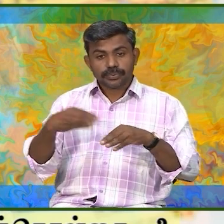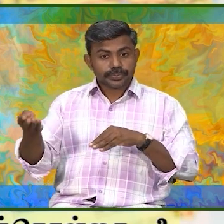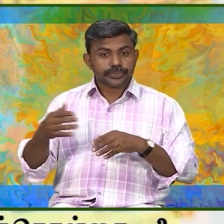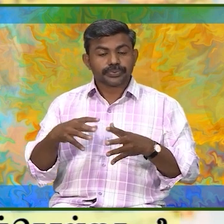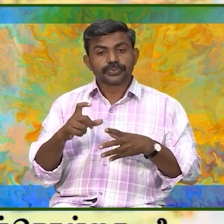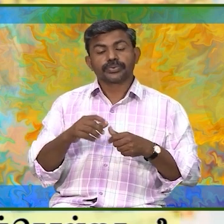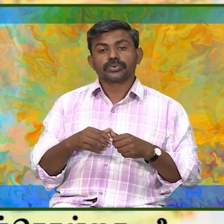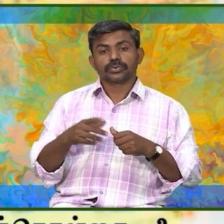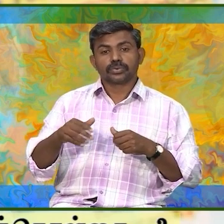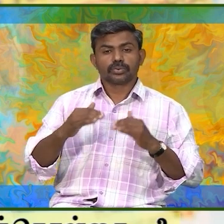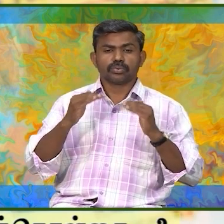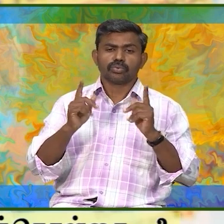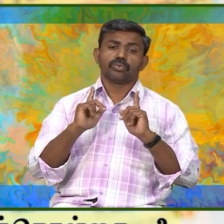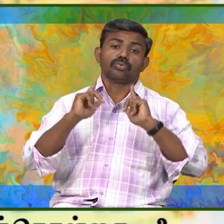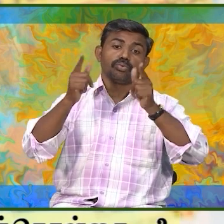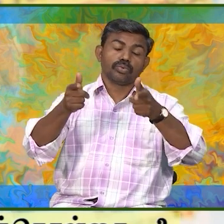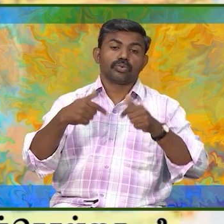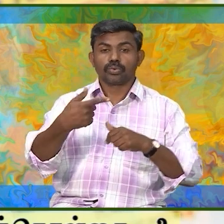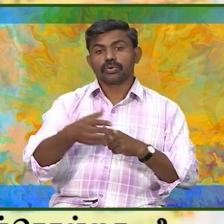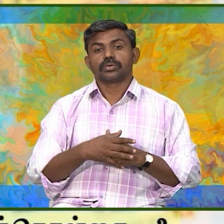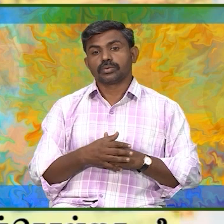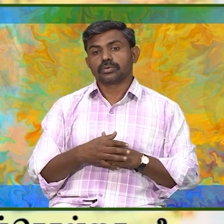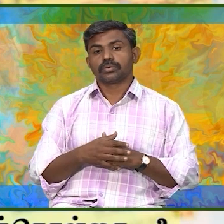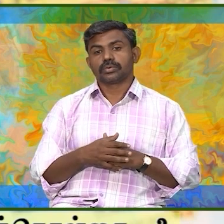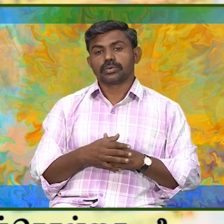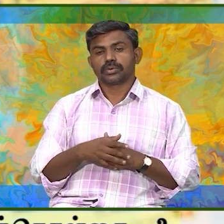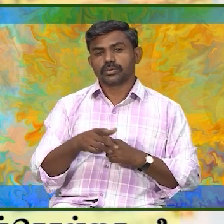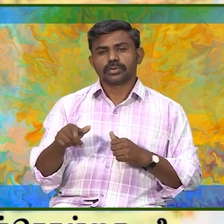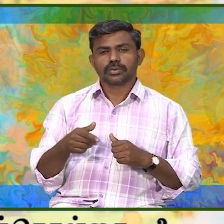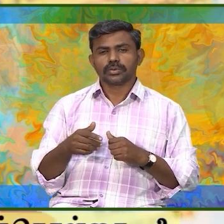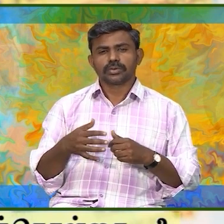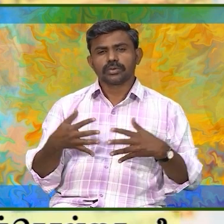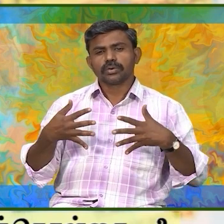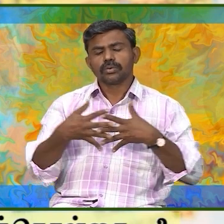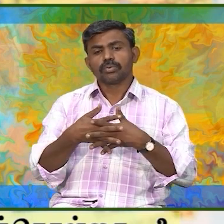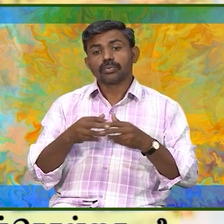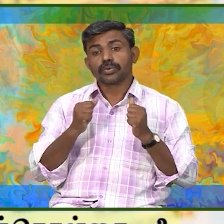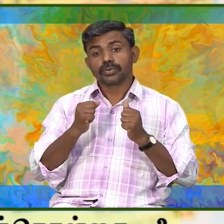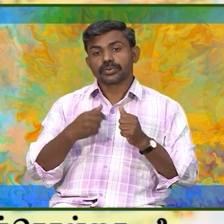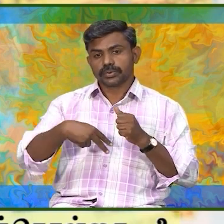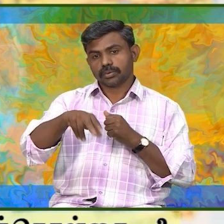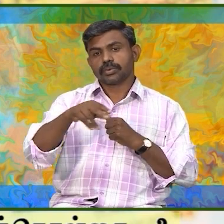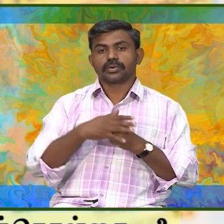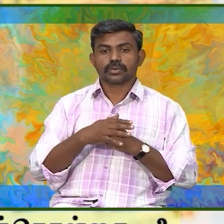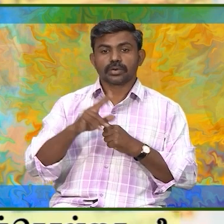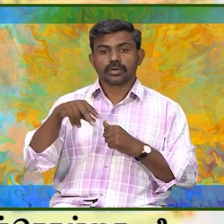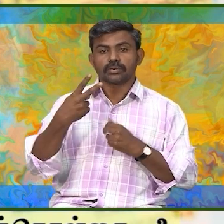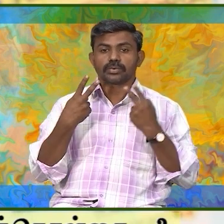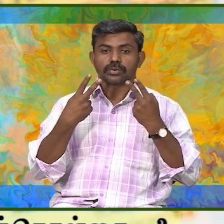நாடுகளுக்கூட தன்னுடைய கொள்கையில் முன்னுரிமை கொடுக்கிறது. இதையெல்லாம் ஒருங்கிணைத்து இணைப்பாகவும் செயல்படுகிறது.